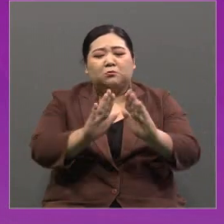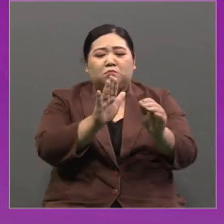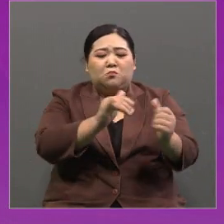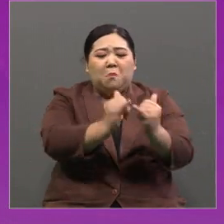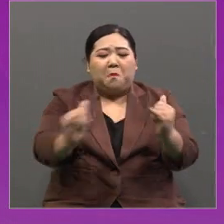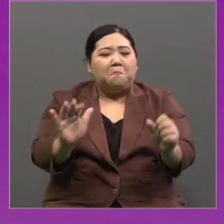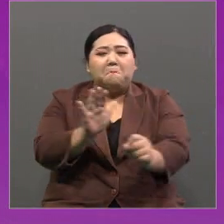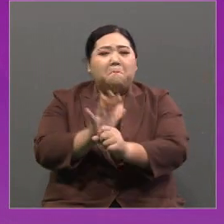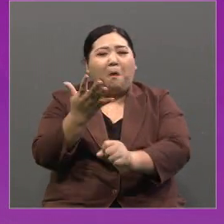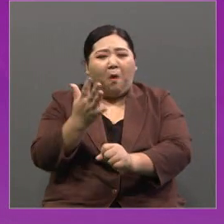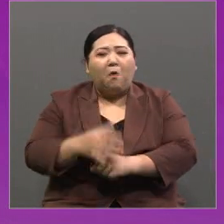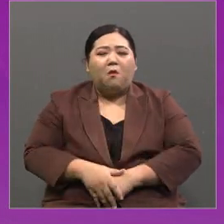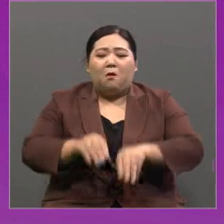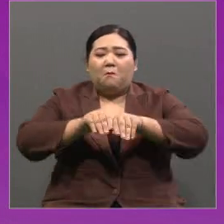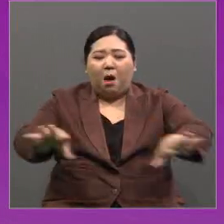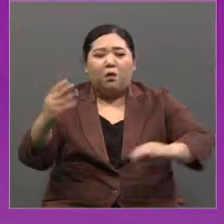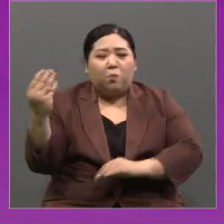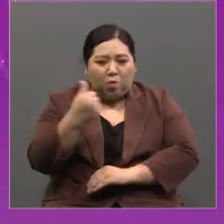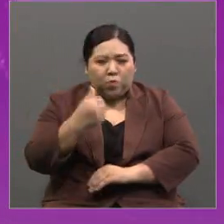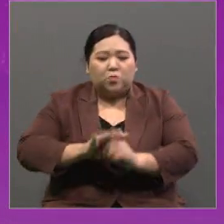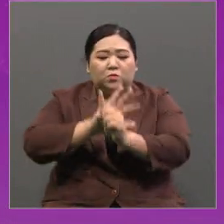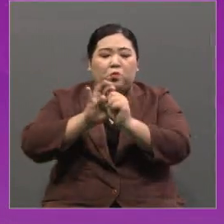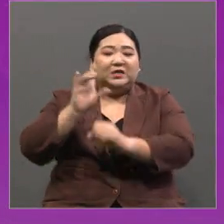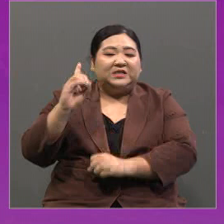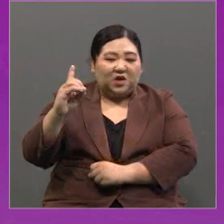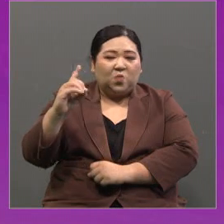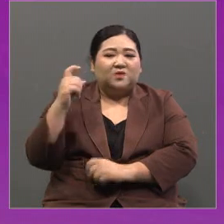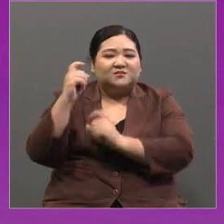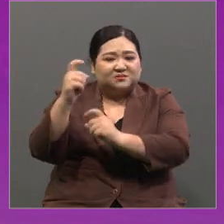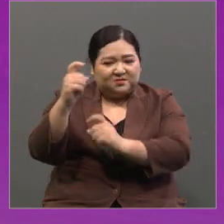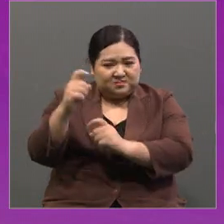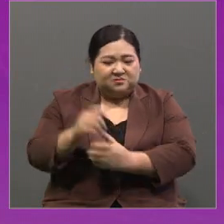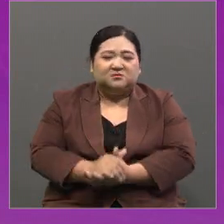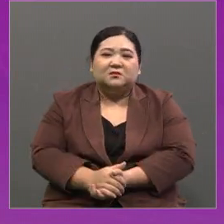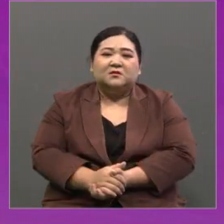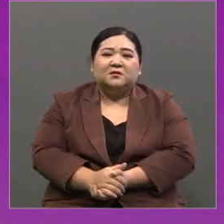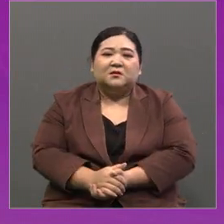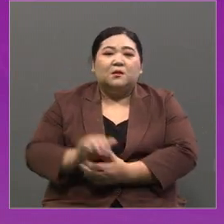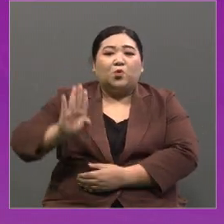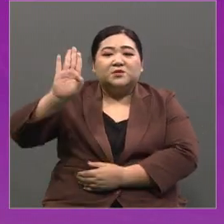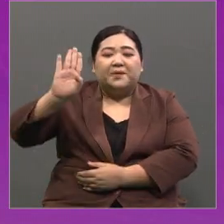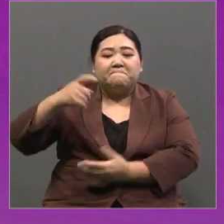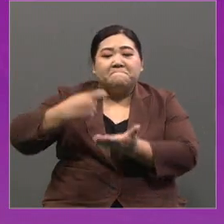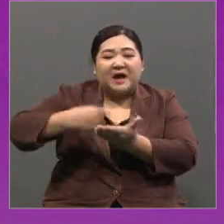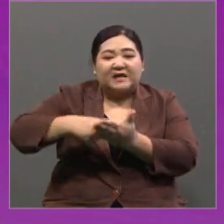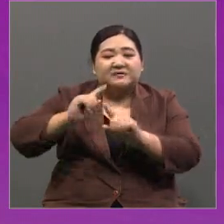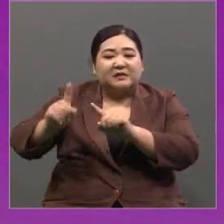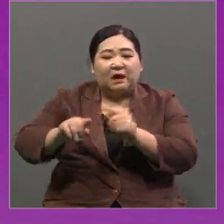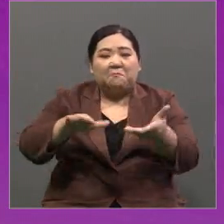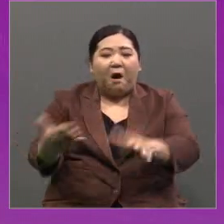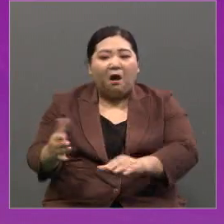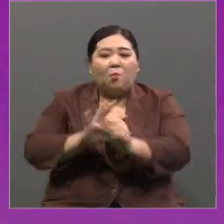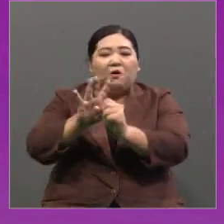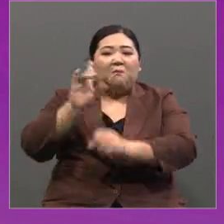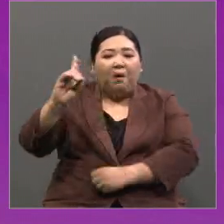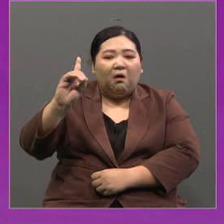พร่กระจายที่เร็วเอาง่ายๆเดลต้าถ้าเดลต้าเนี่ยนึกไปเลยว่าบริษัทประกันที่เจ๊งไปหลายบริษัทเนี่ยก็นี่แหละเพราะเดลต้าเจ